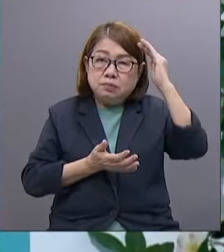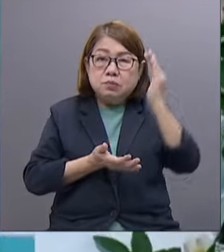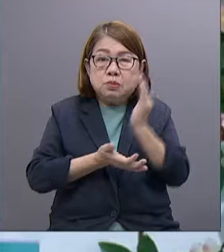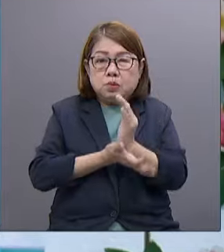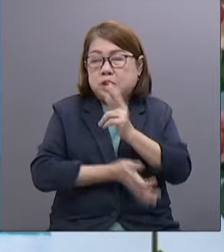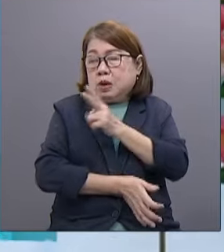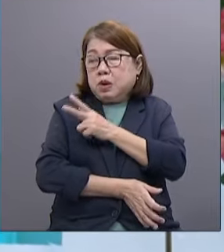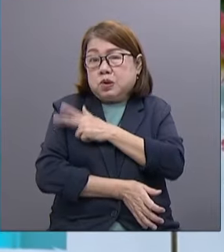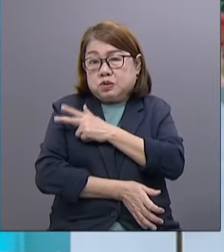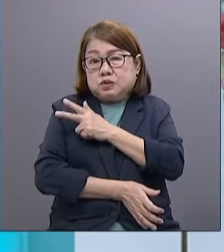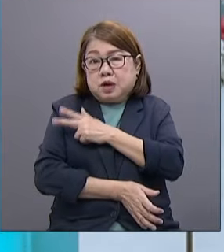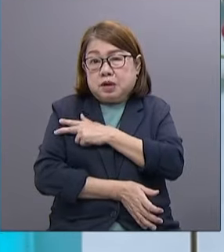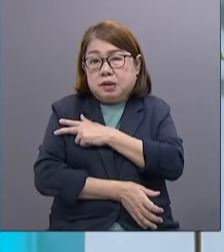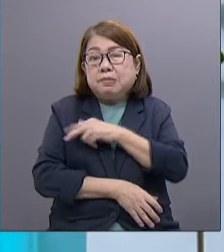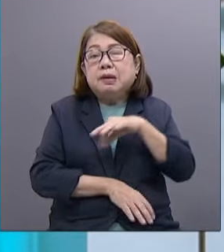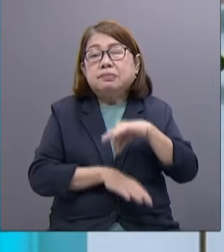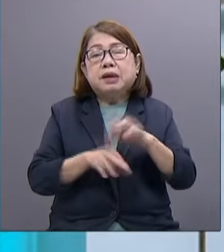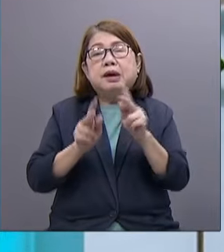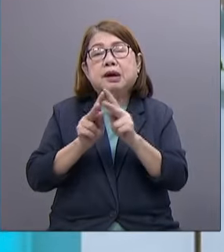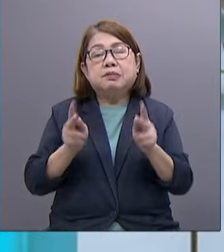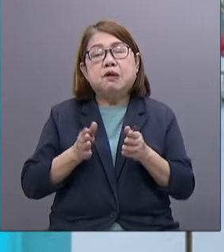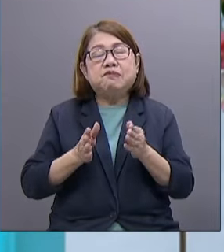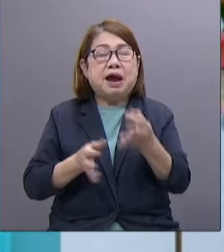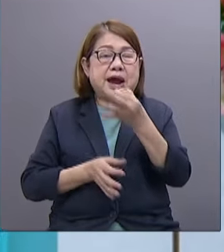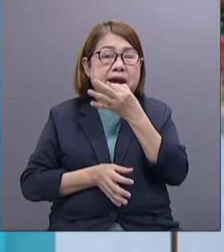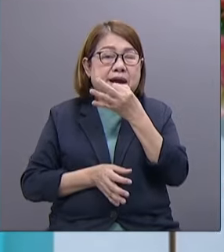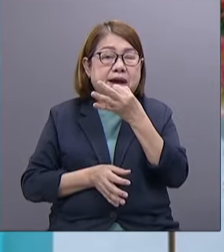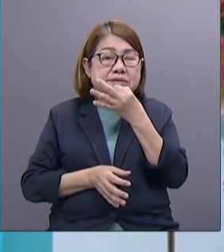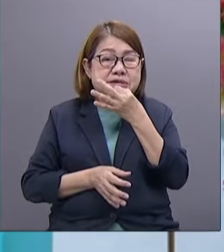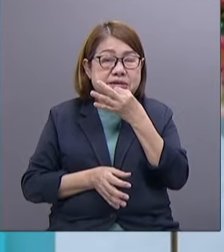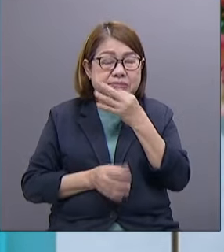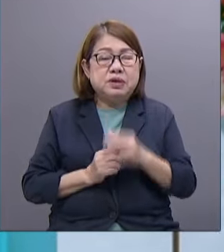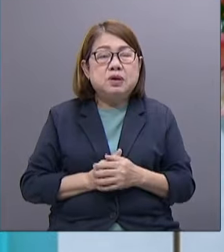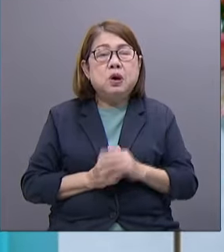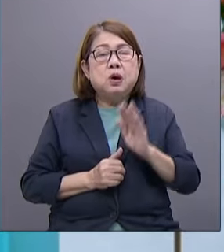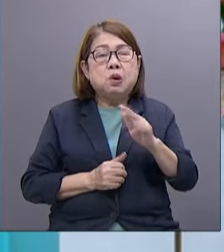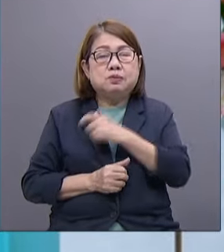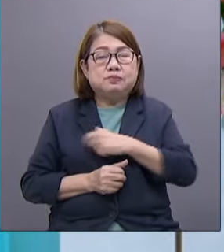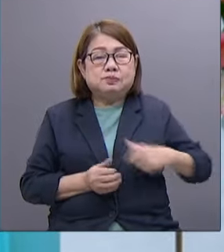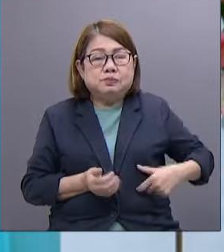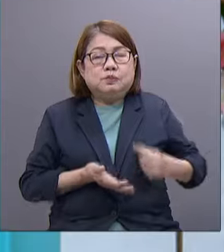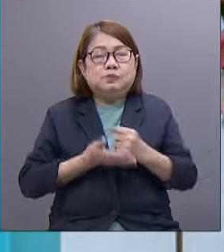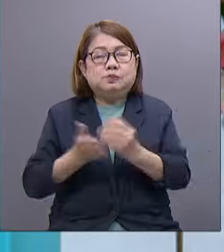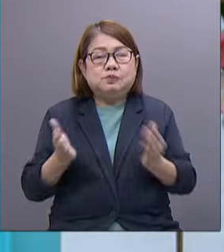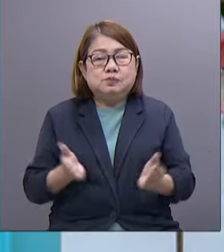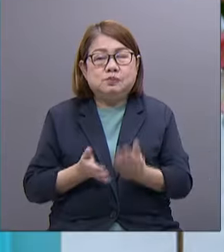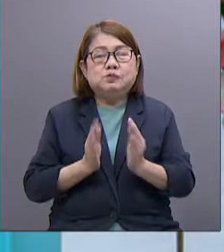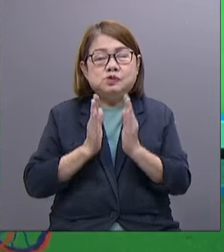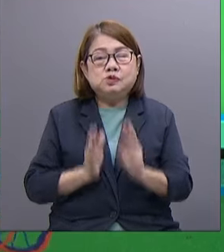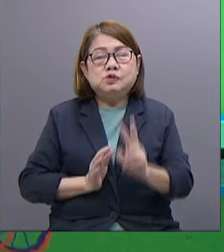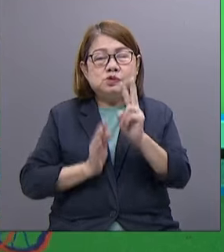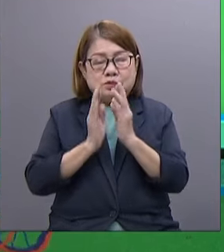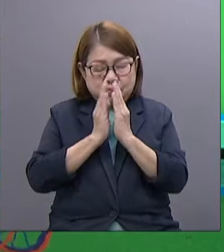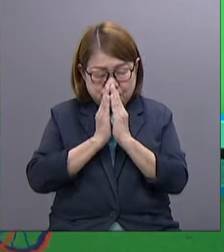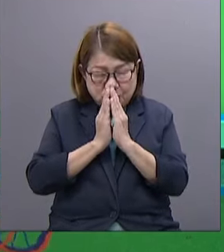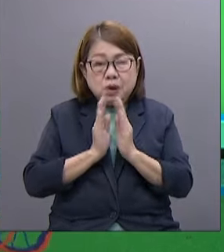ประดับสุขกรรมาธิการฝ่ายวิชาชีพสมาคมสถาปนิกสยามในพระบรมราชูปถัมภ์สวัสดีทั้ง2ท่านนะคะสวัสดีครับสวัสดีค่ะ